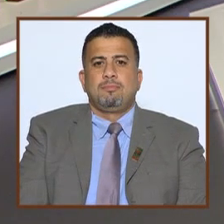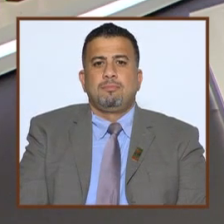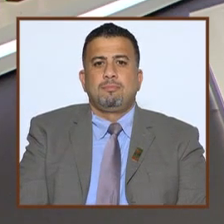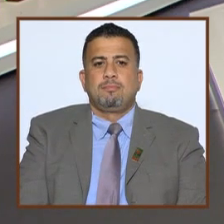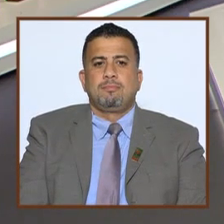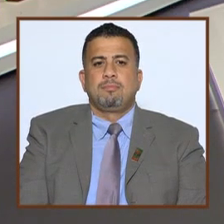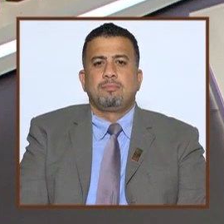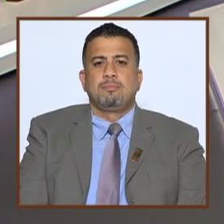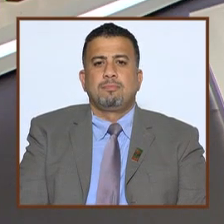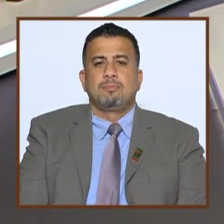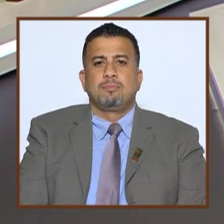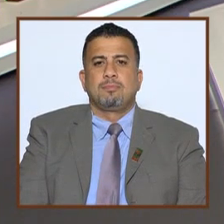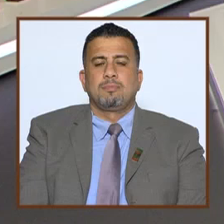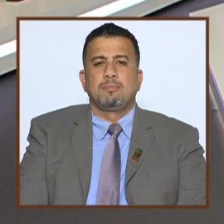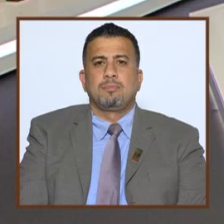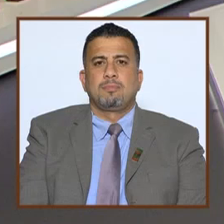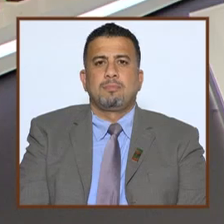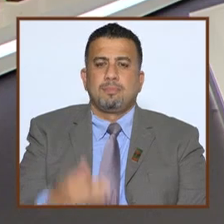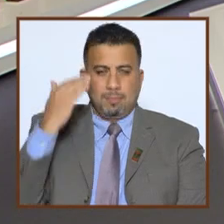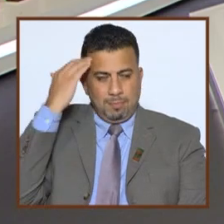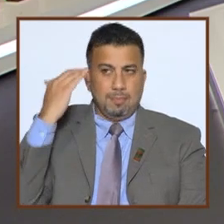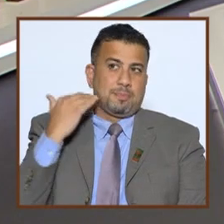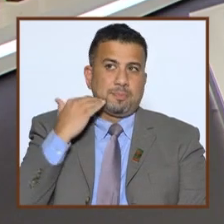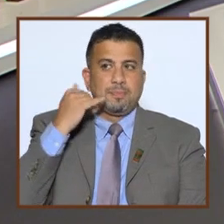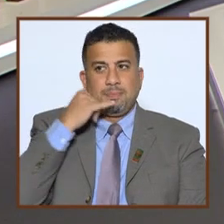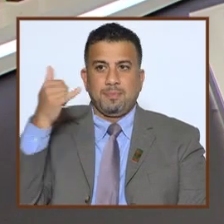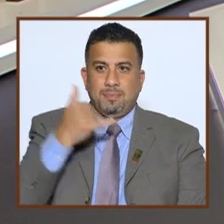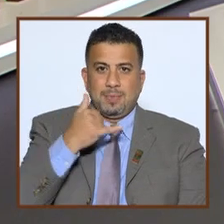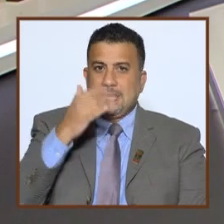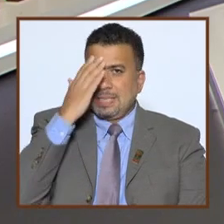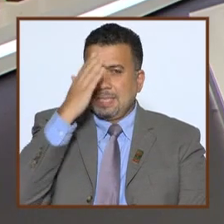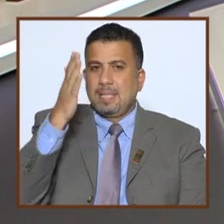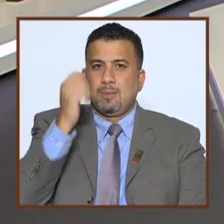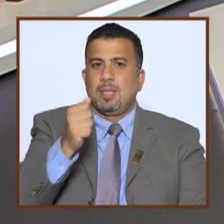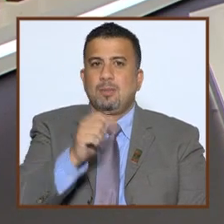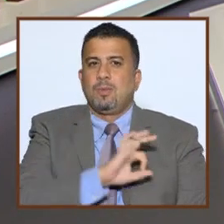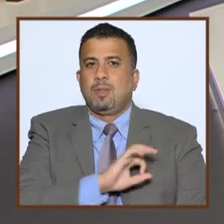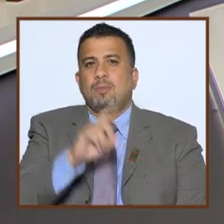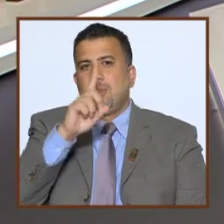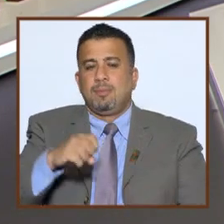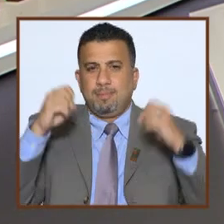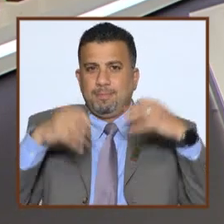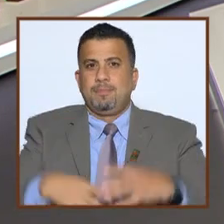اتفضل يا ام محمد وعليكم السلام ورحمه الله